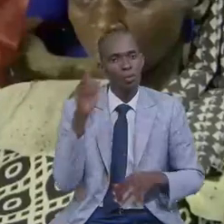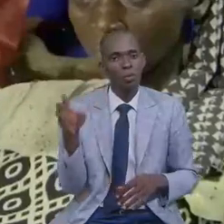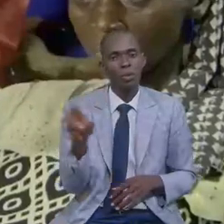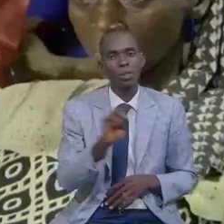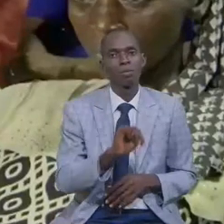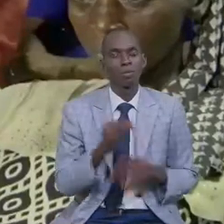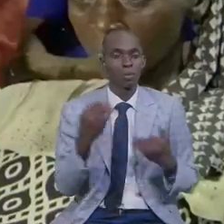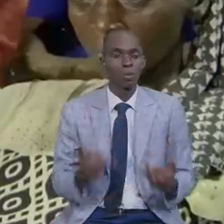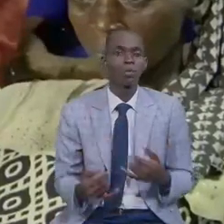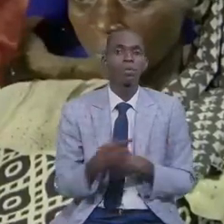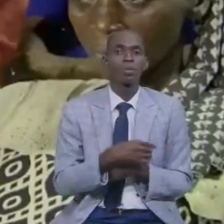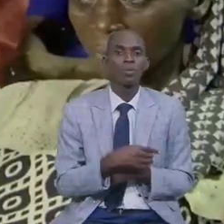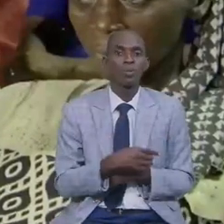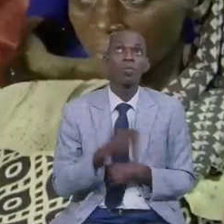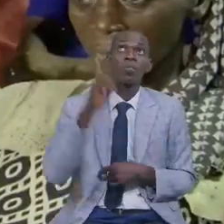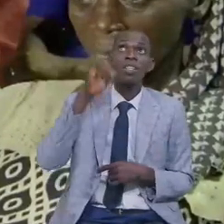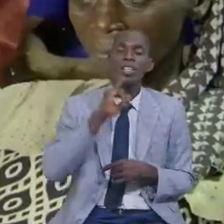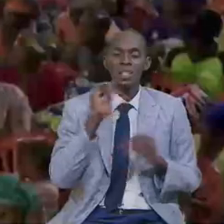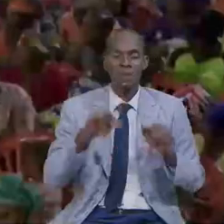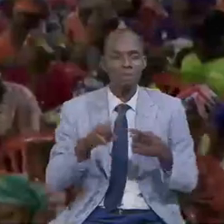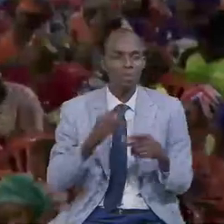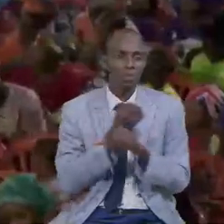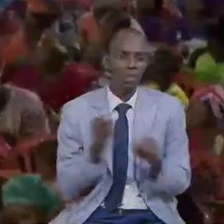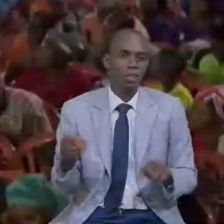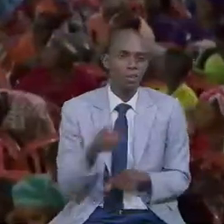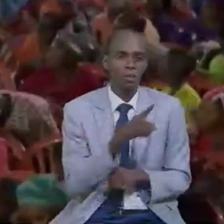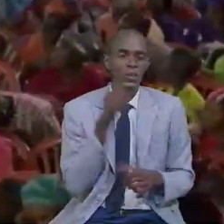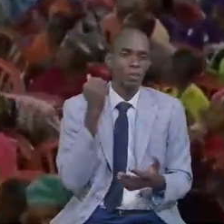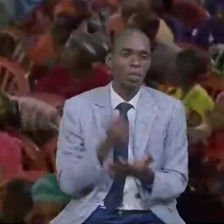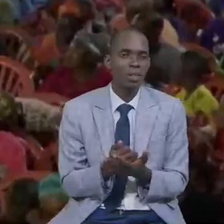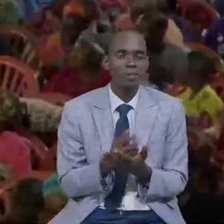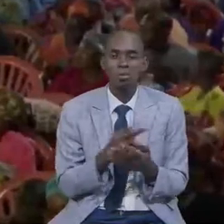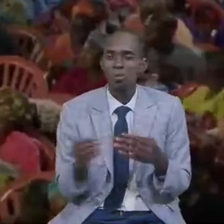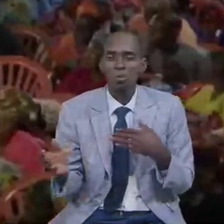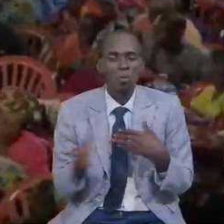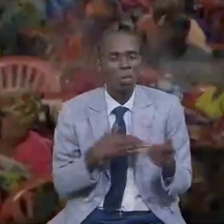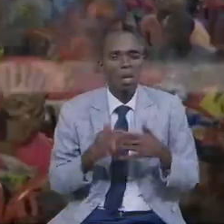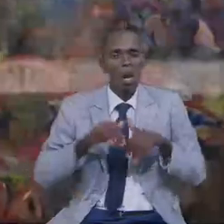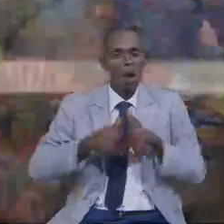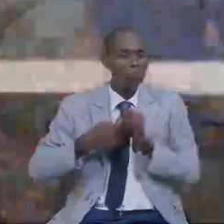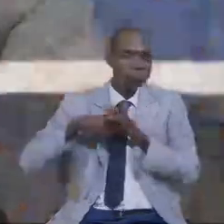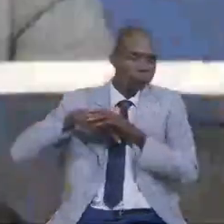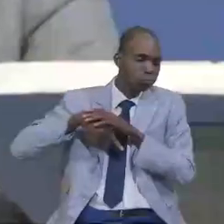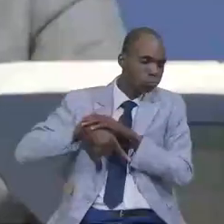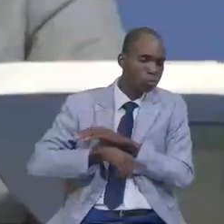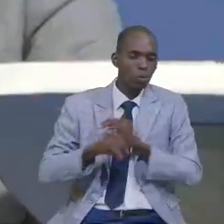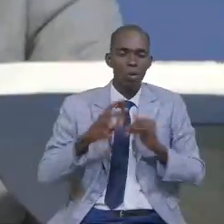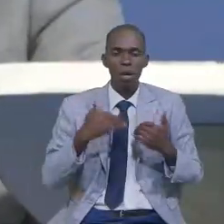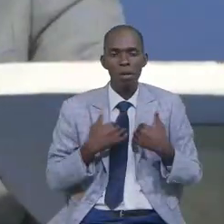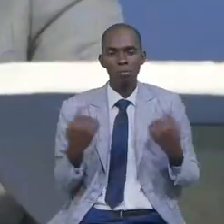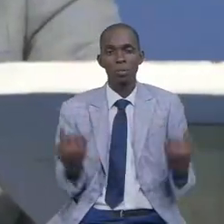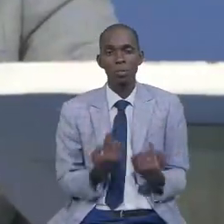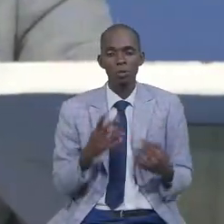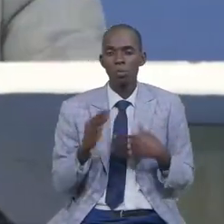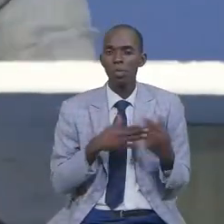Aujourd'hui, il est capable de te sauver. Peu importe là où tu es allé, la distance